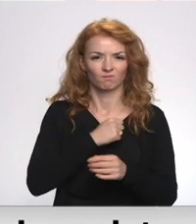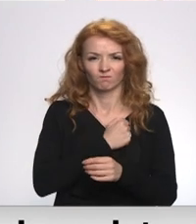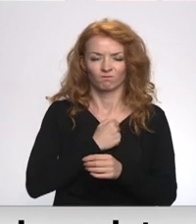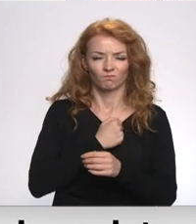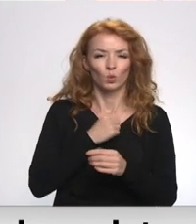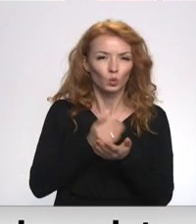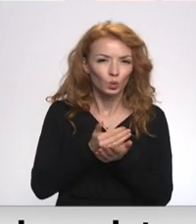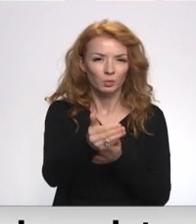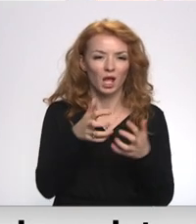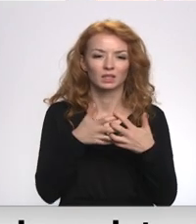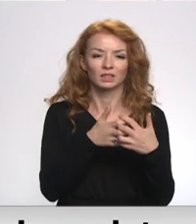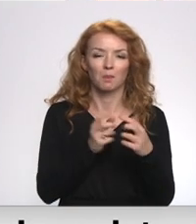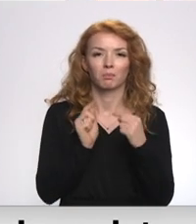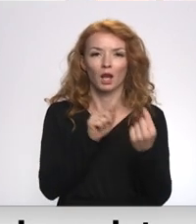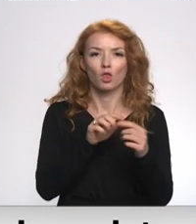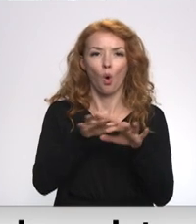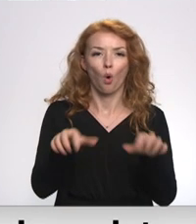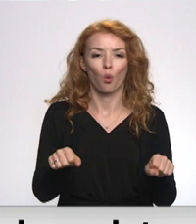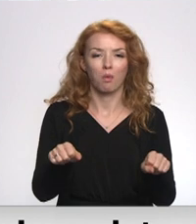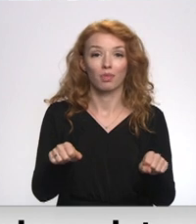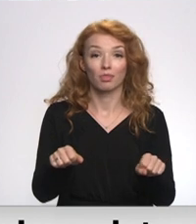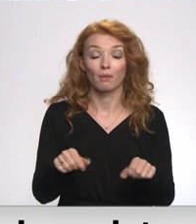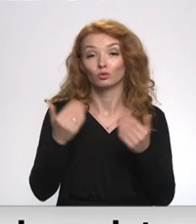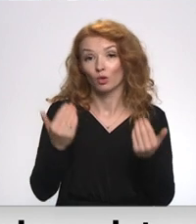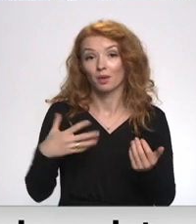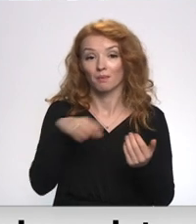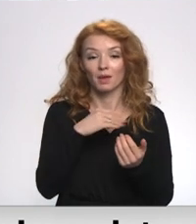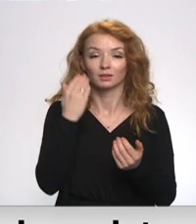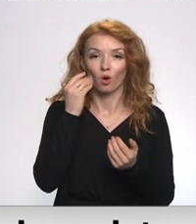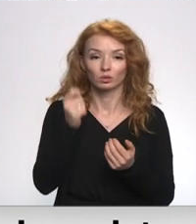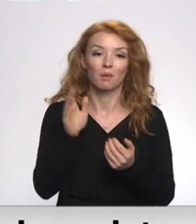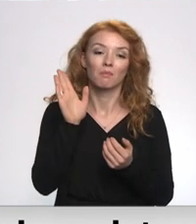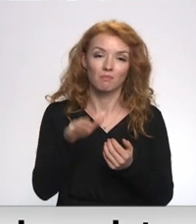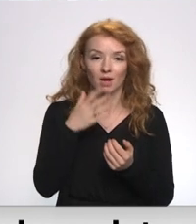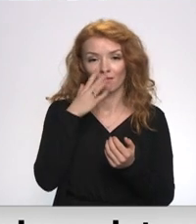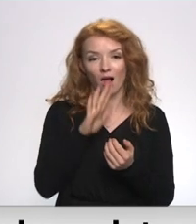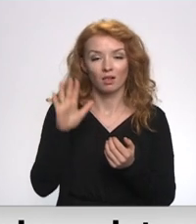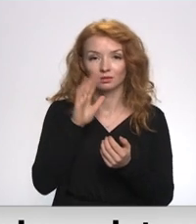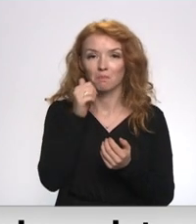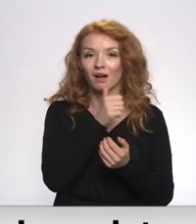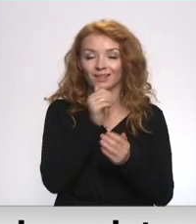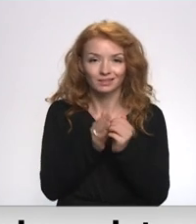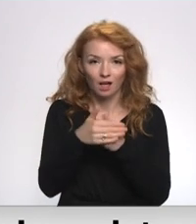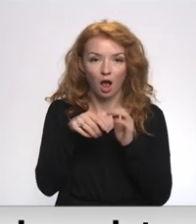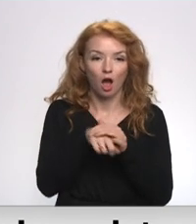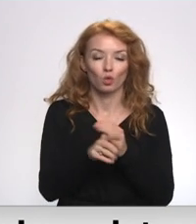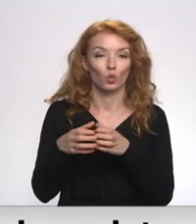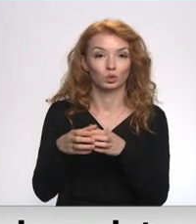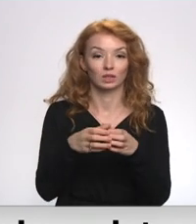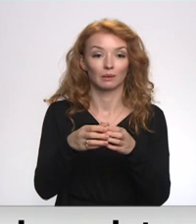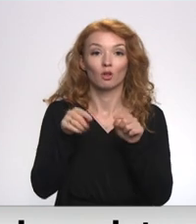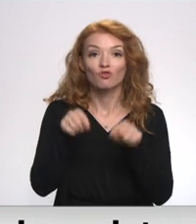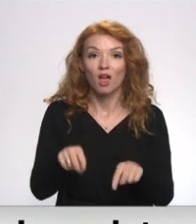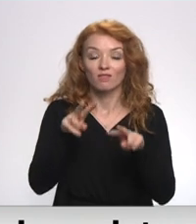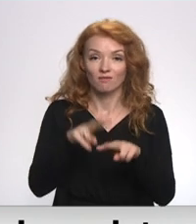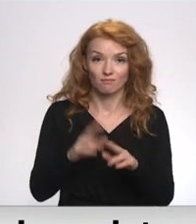un turpināja cīņu pret okupantu varu. Šodien mēs to saucam par Nacionālo partizānu kustību. Šeit, Kabilas mežā, bija vieta,